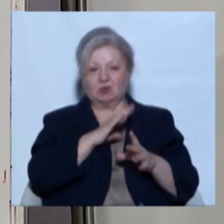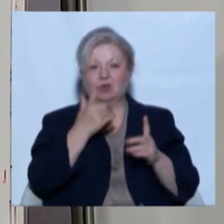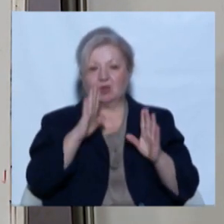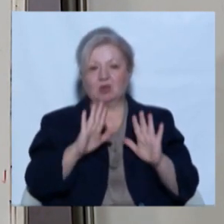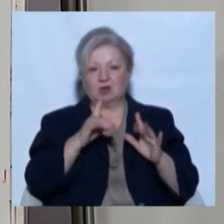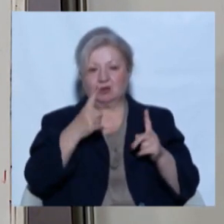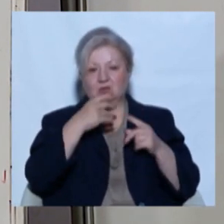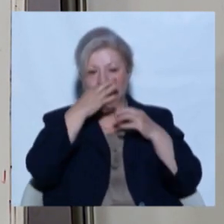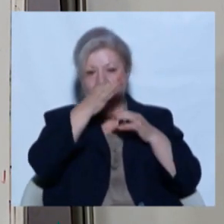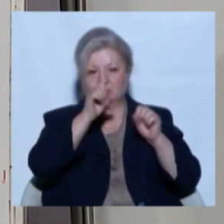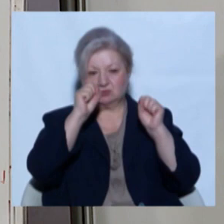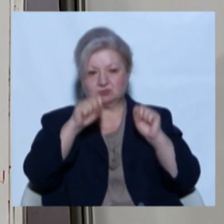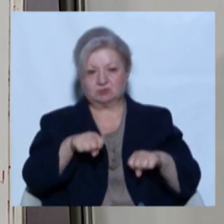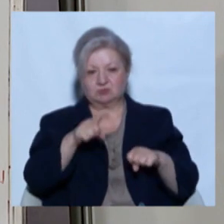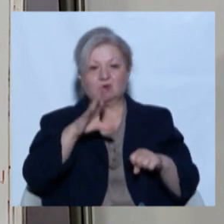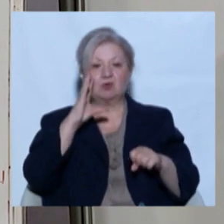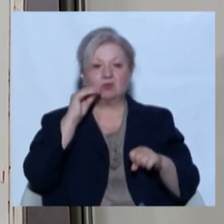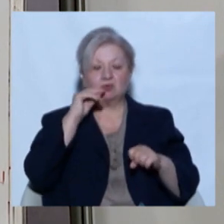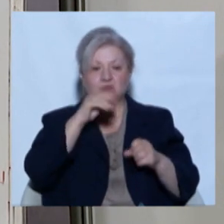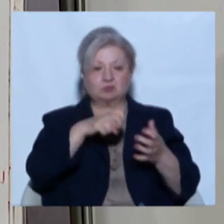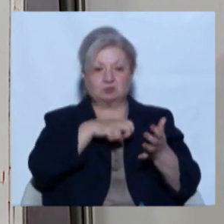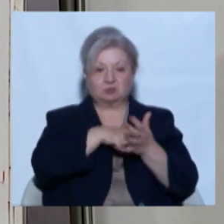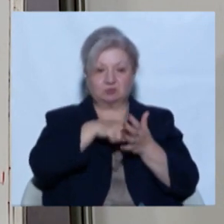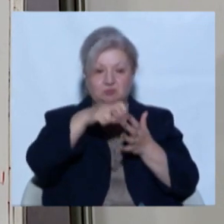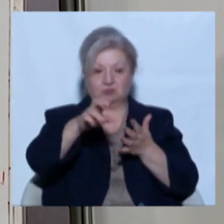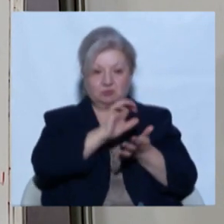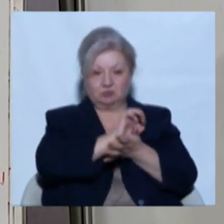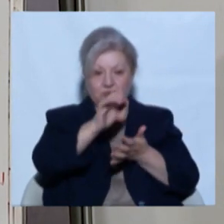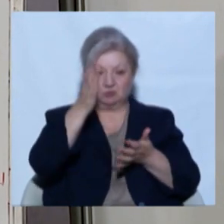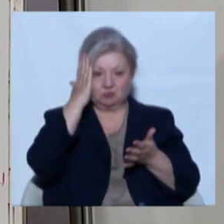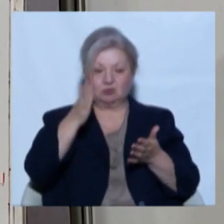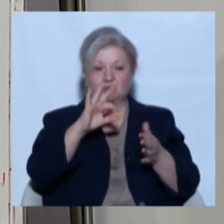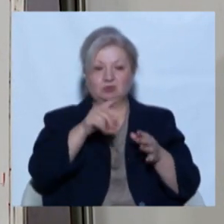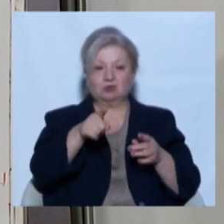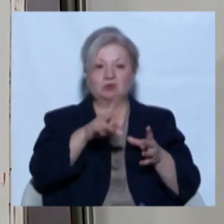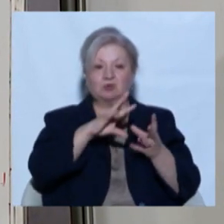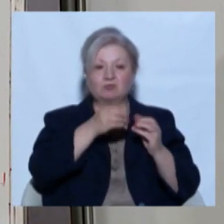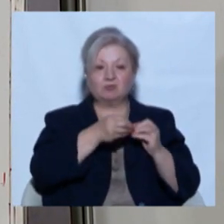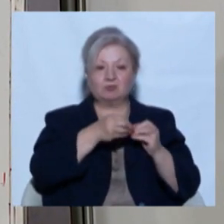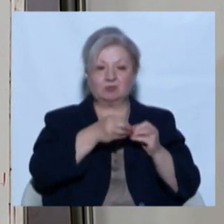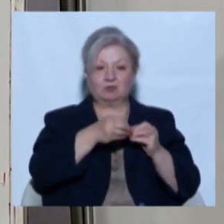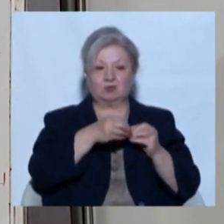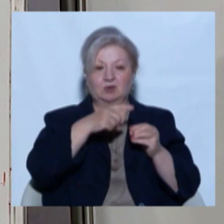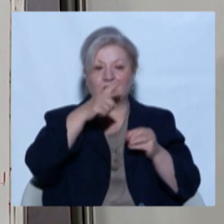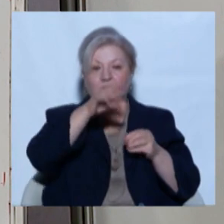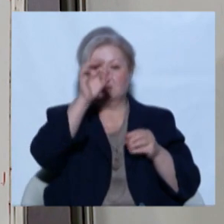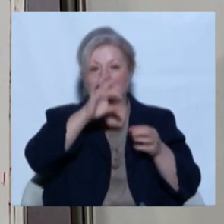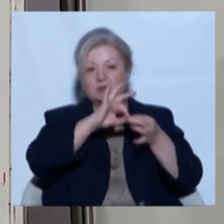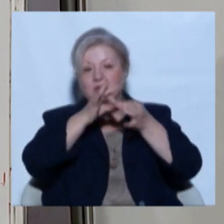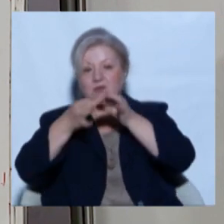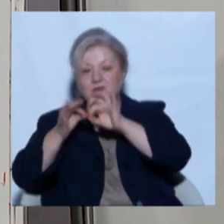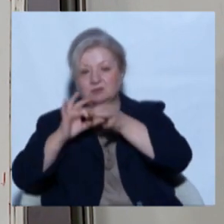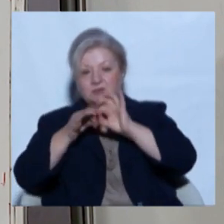იქნება ჩემი, რომ როდესაც გამოაგზავნიან, პროცესიც გადაიღონ. აი, ექსპერიმენტზე მუშაობის პროცესიც,